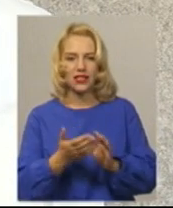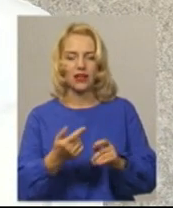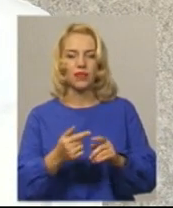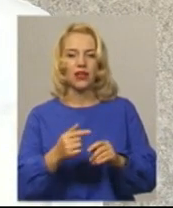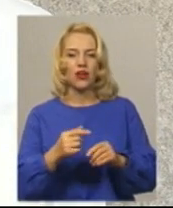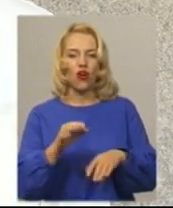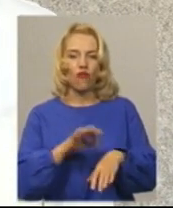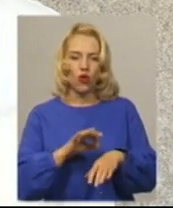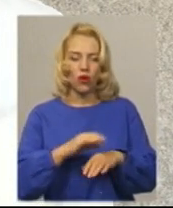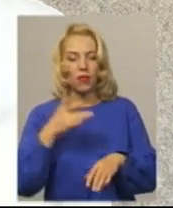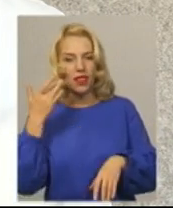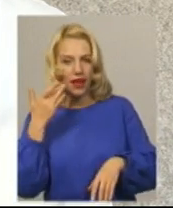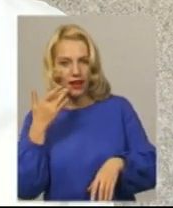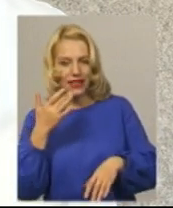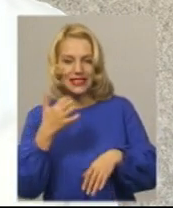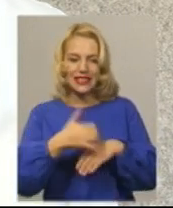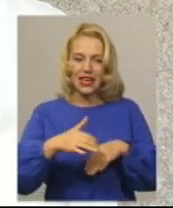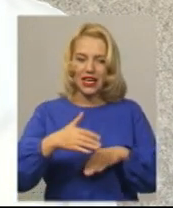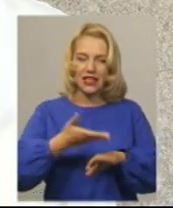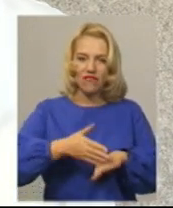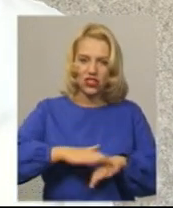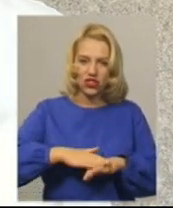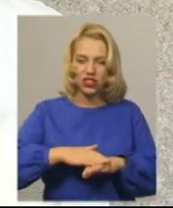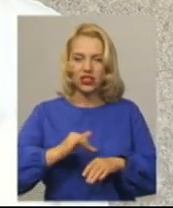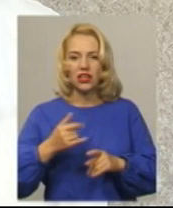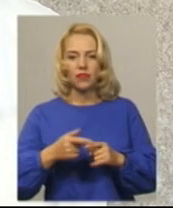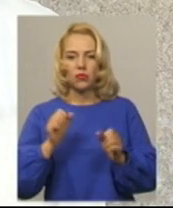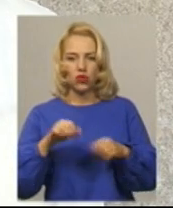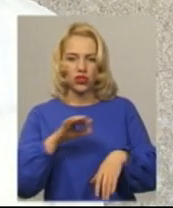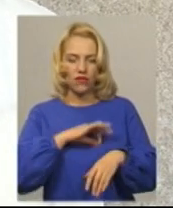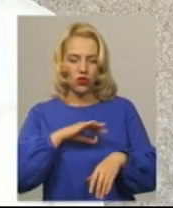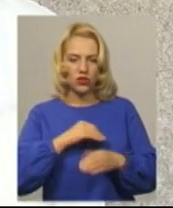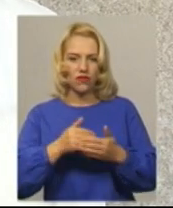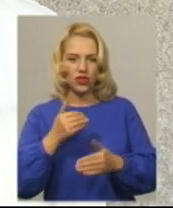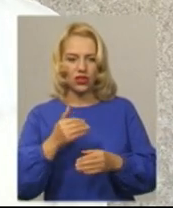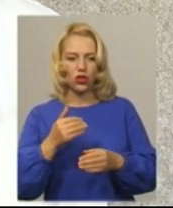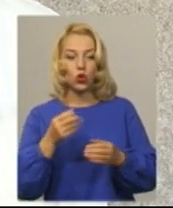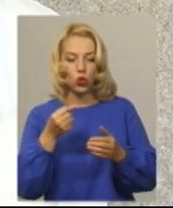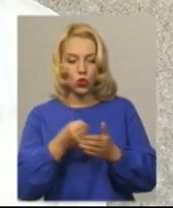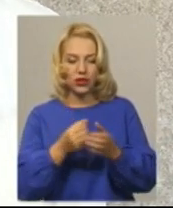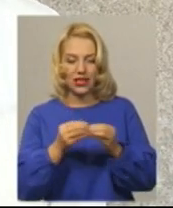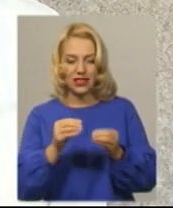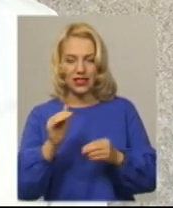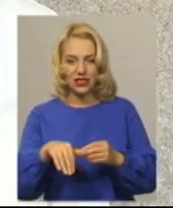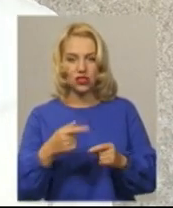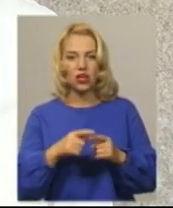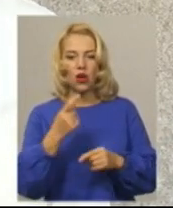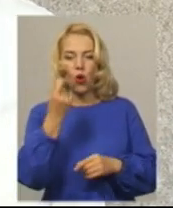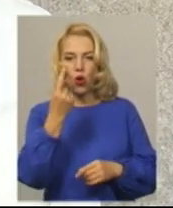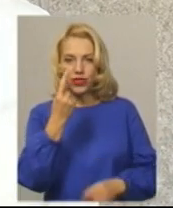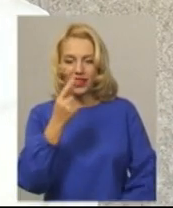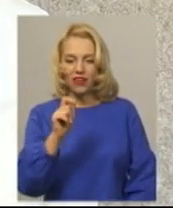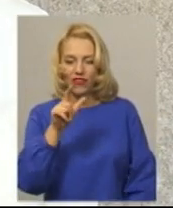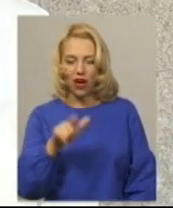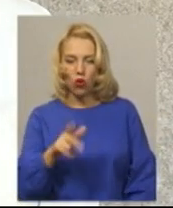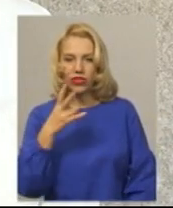середній, важкий, може використовуватись від 10 тисяч, тобто один флакон на пацієнта. Якщо це